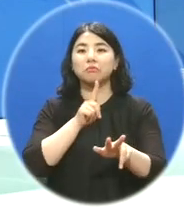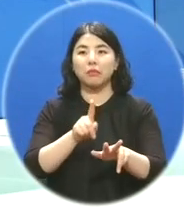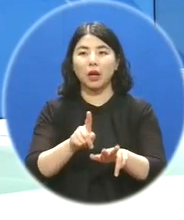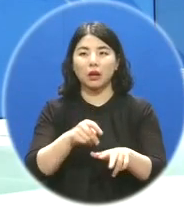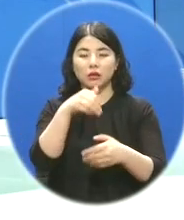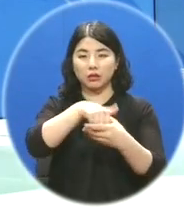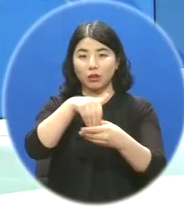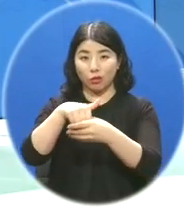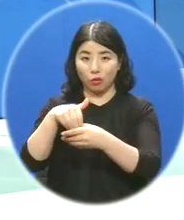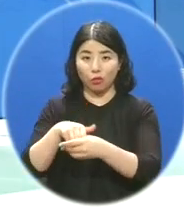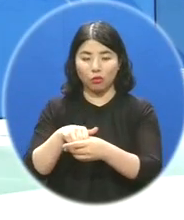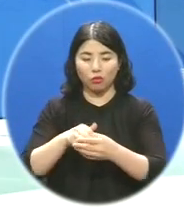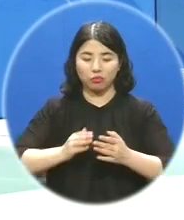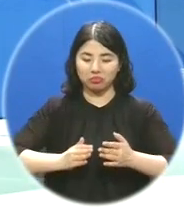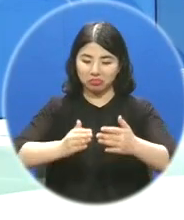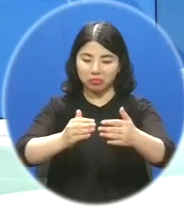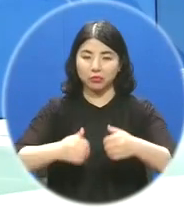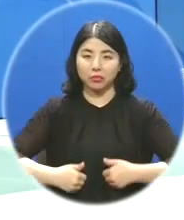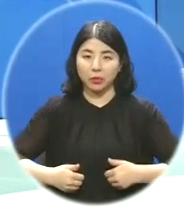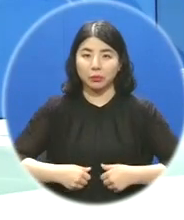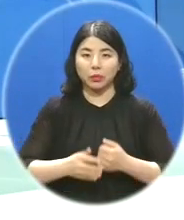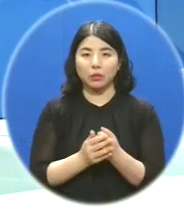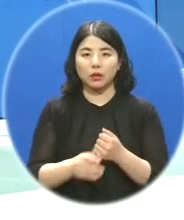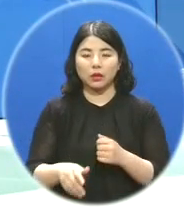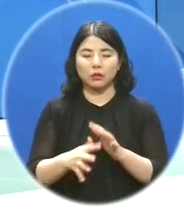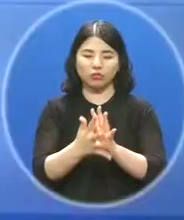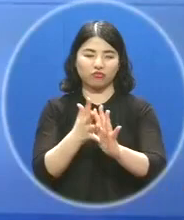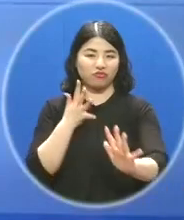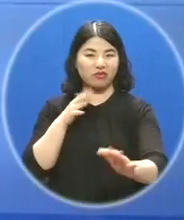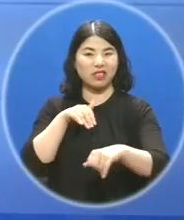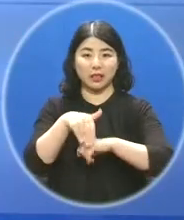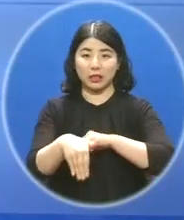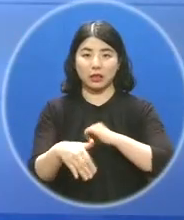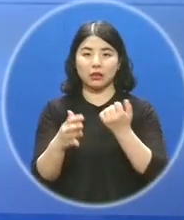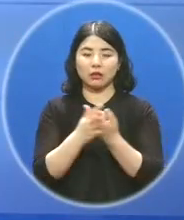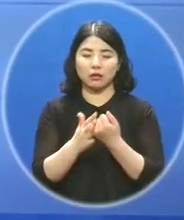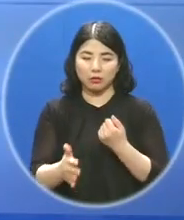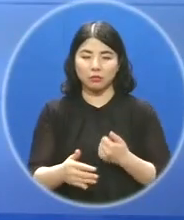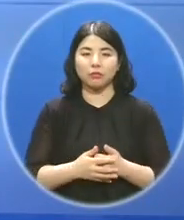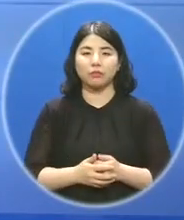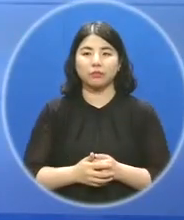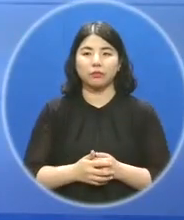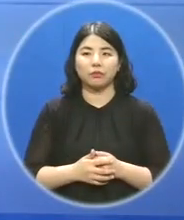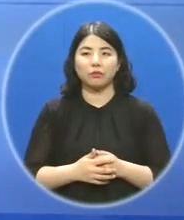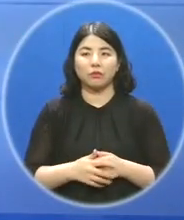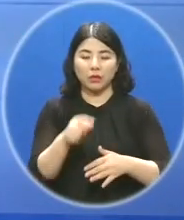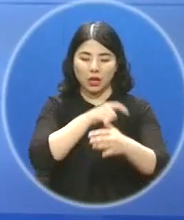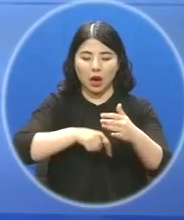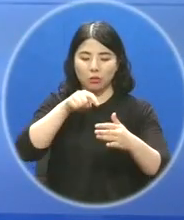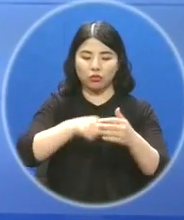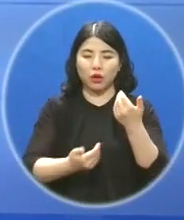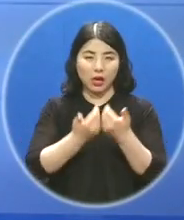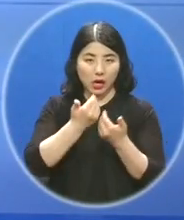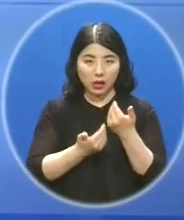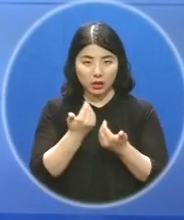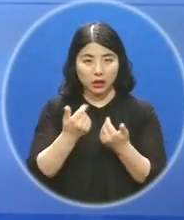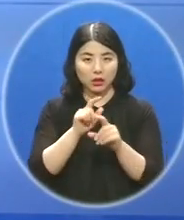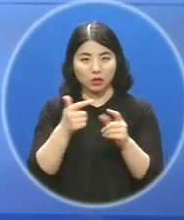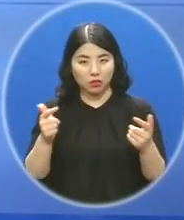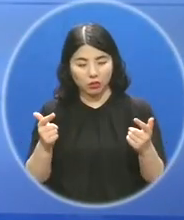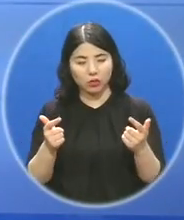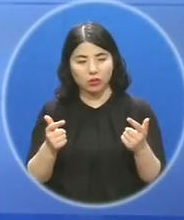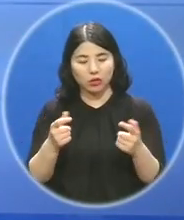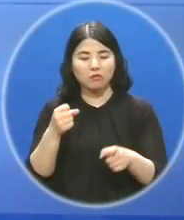뭐 선거라는 것들이 그렇게 갈 수밖에 없는데요. 네. 사실상 이제 뭐 줄 세우기 막 이제 이런 식으로 가다 보면 내부의 갈등들 이런 것들이 좀 그